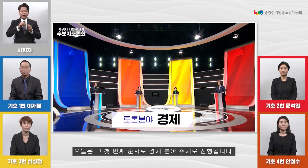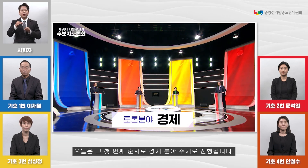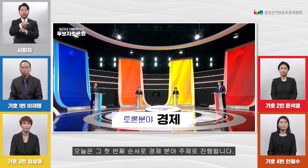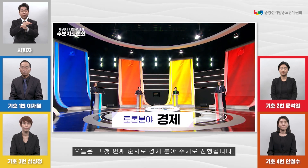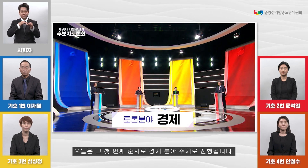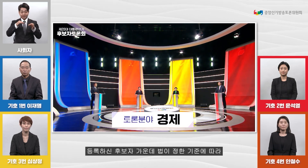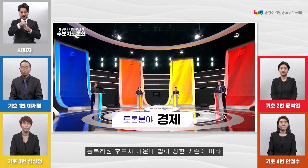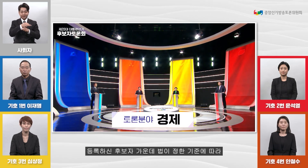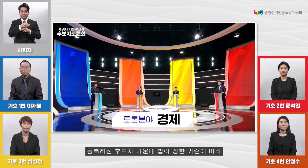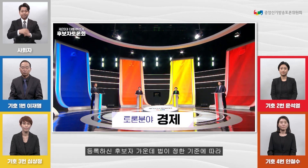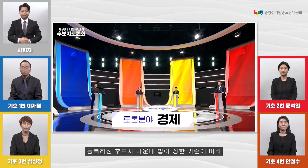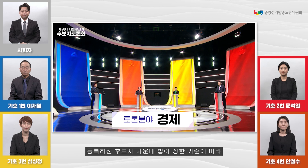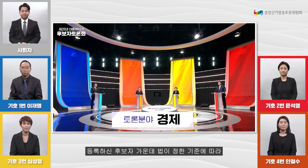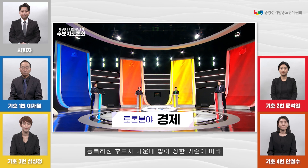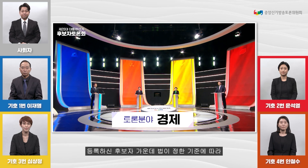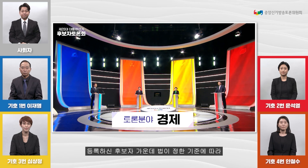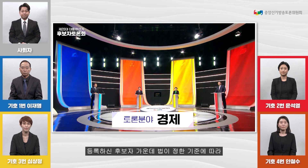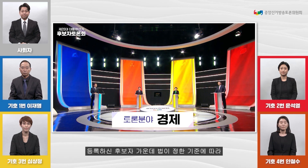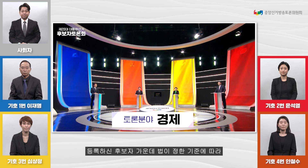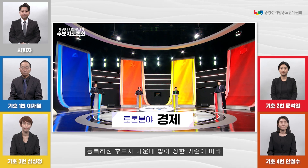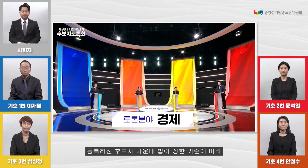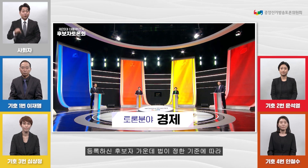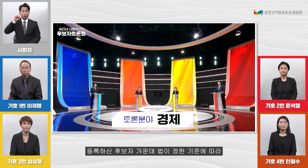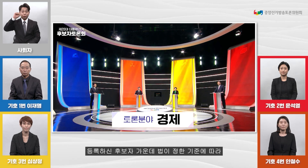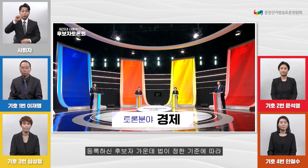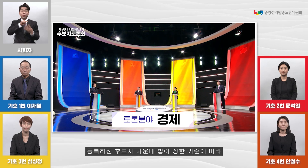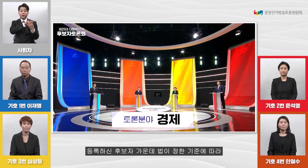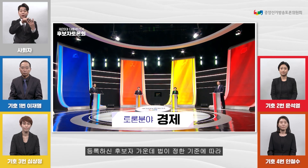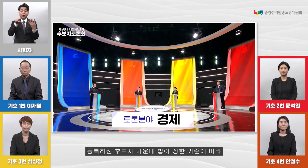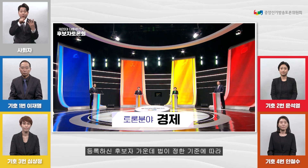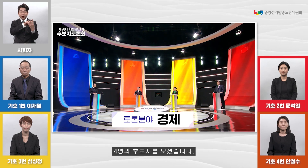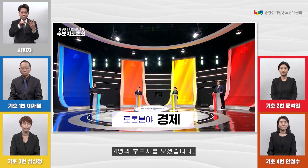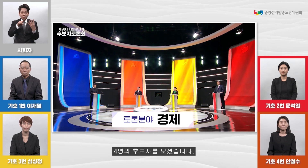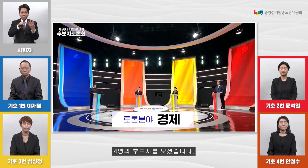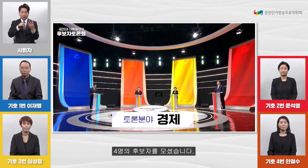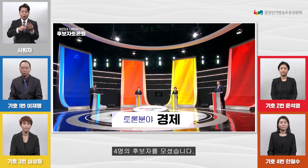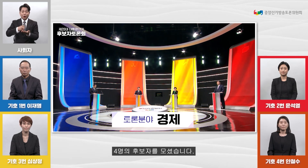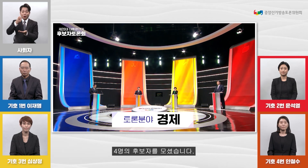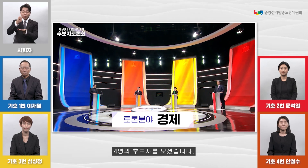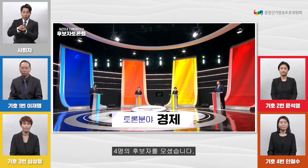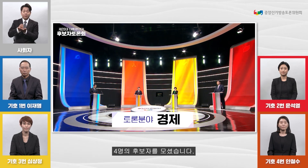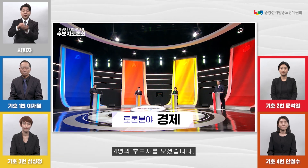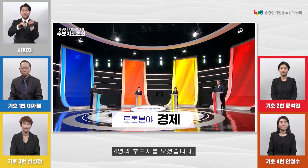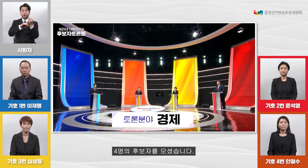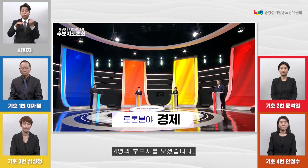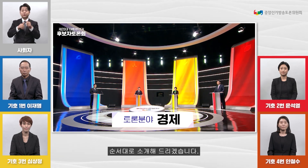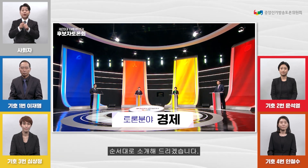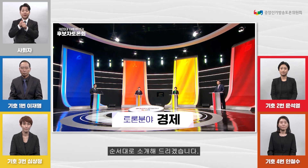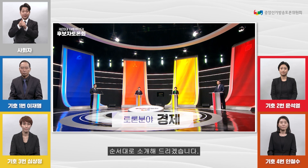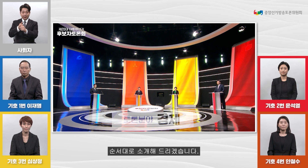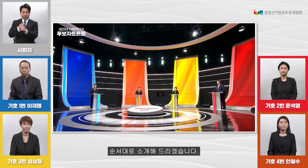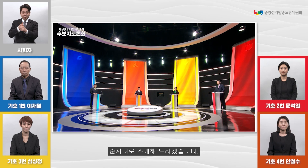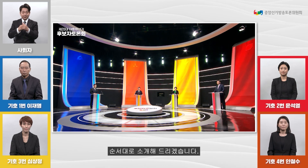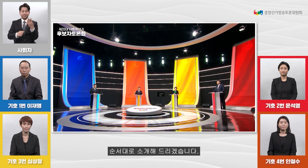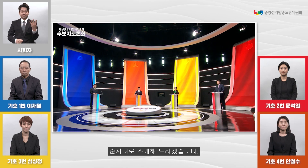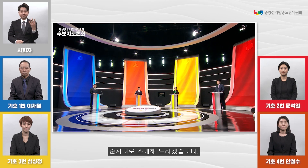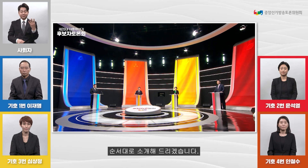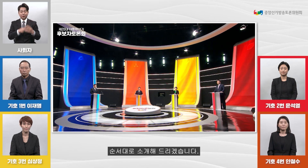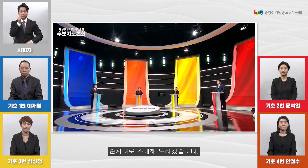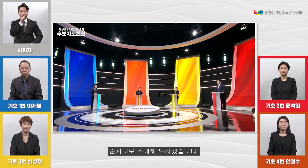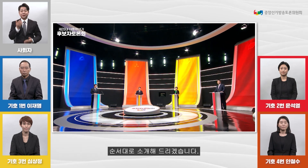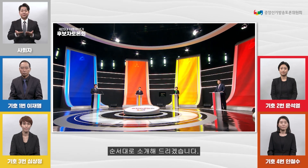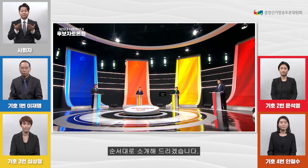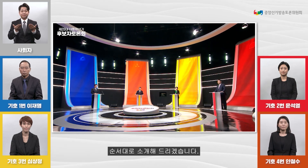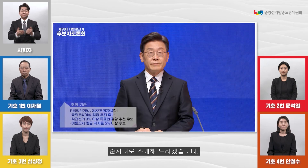진행됩니다. 등록하신 후보자 가운데 법이 정한 기준에 따라 4명의 후보자를 모셨습니다. 순서대로